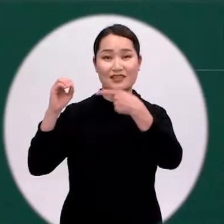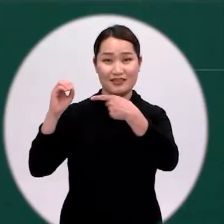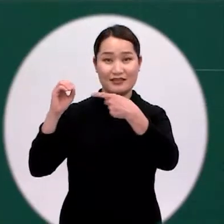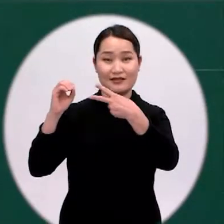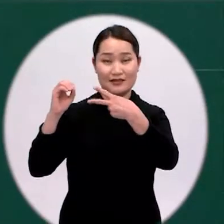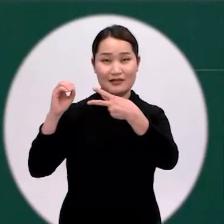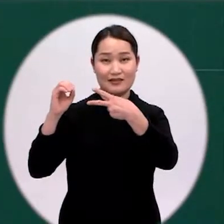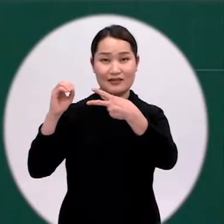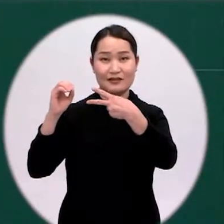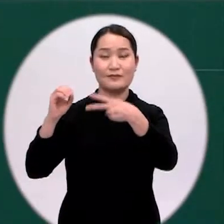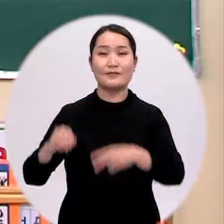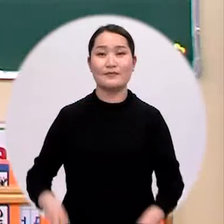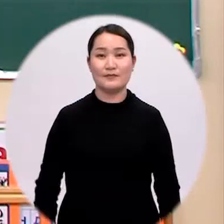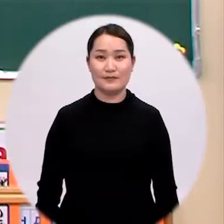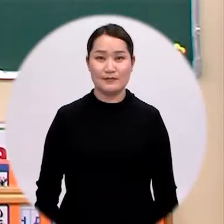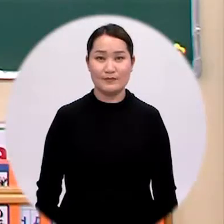их вэ.